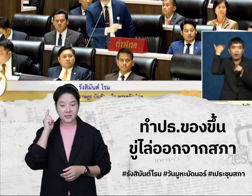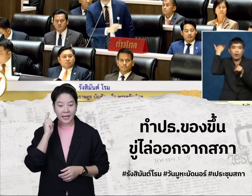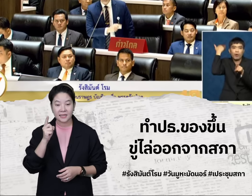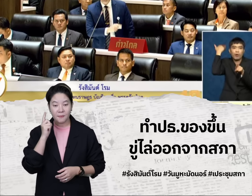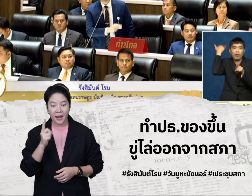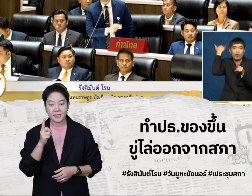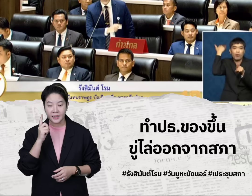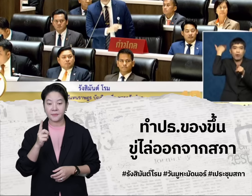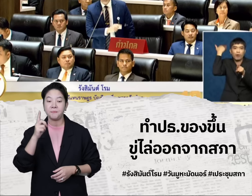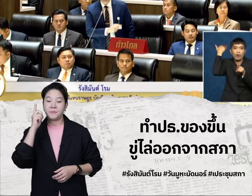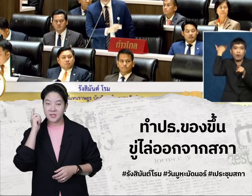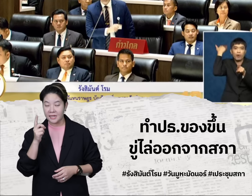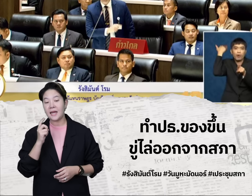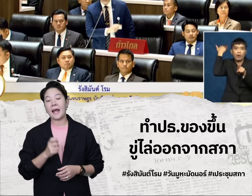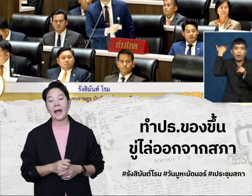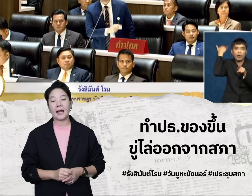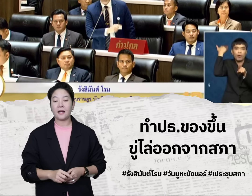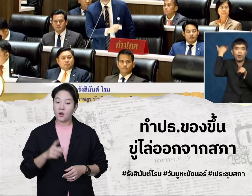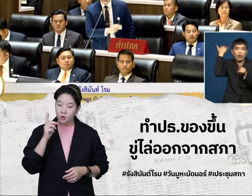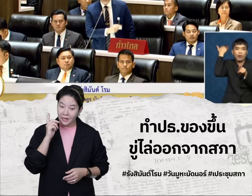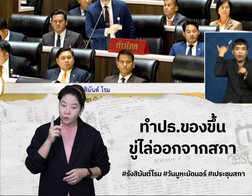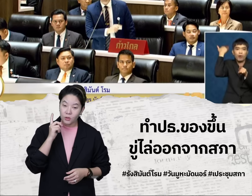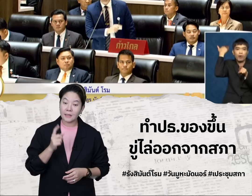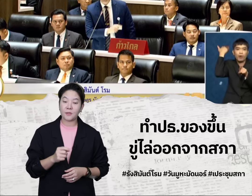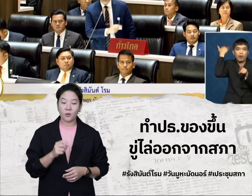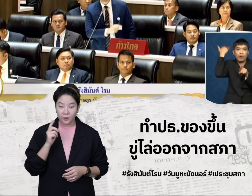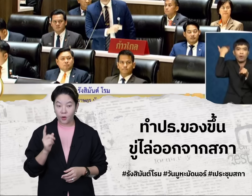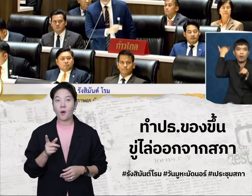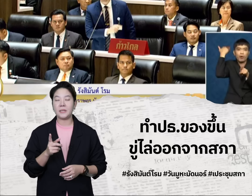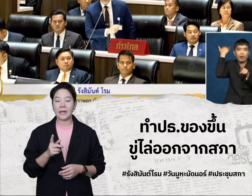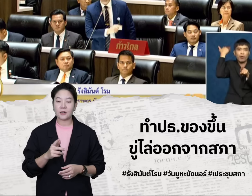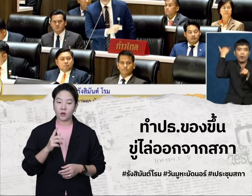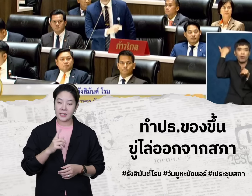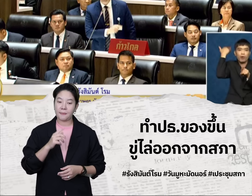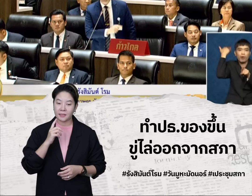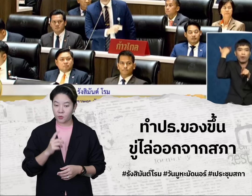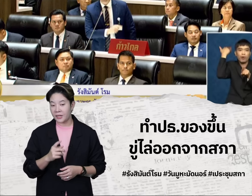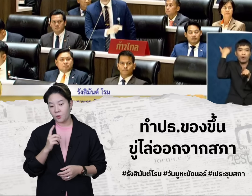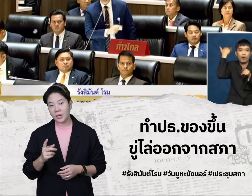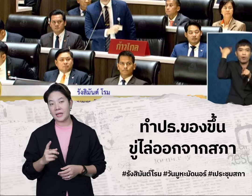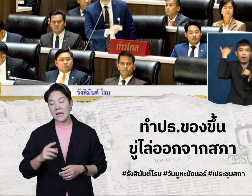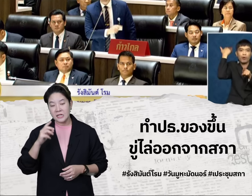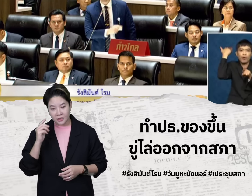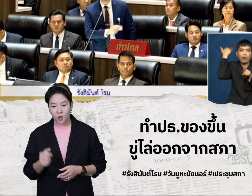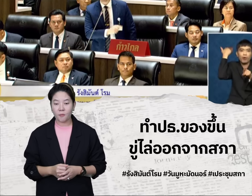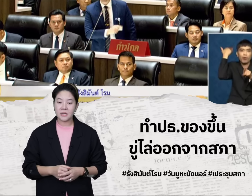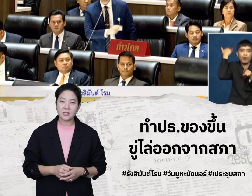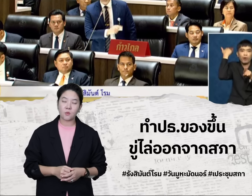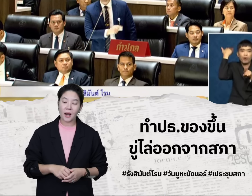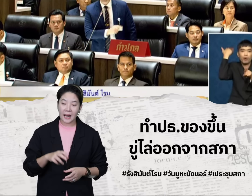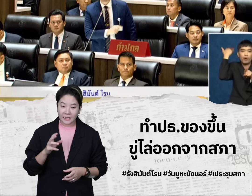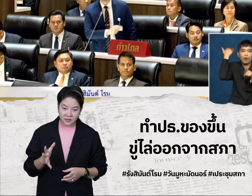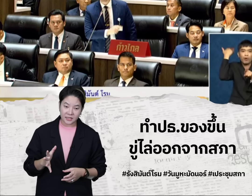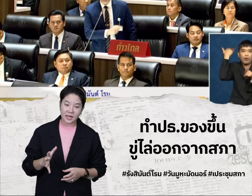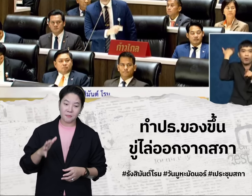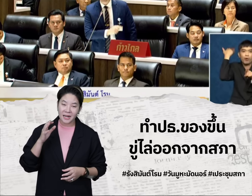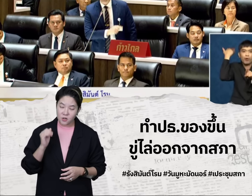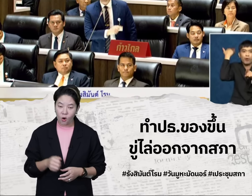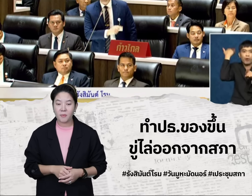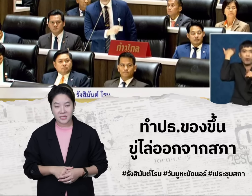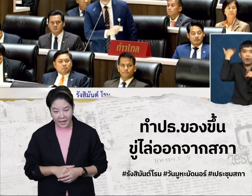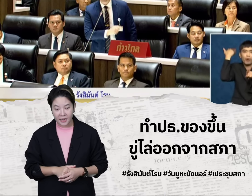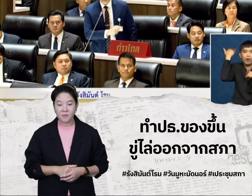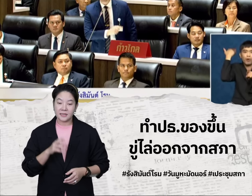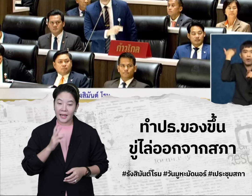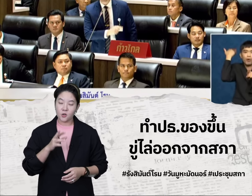นี้นี่คือทันตแพทย์หญิงศรียาดาค่ะก็ได้ลุกขึ้นประท้วงอีกรอบนึงนะก่อนที่พันตำรวจเอกทวีเนี่ยจะตอบยืนยันว่านายทักษิณเนี่ยไม่ได้